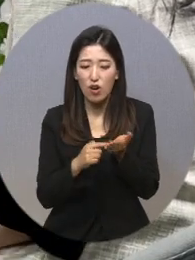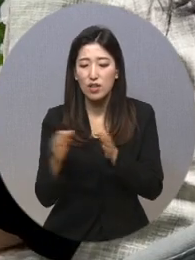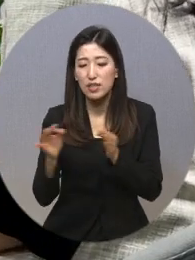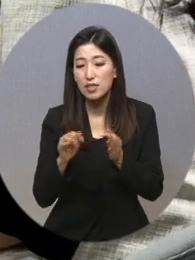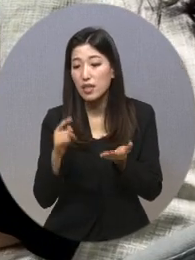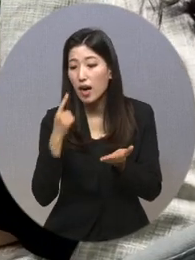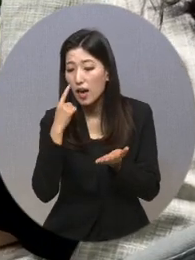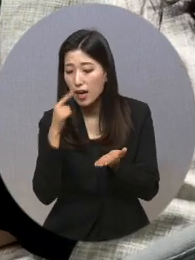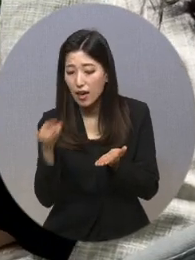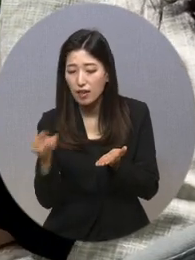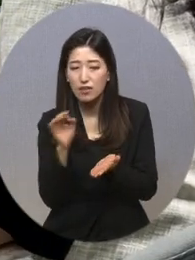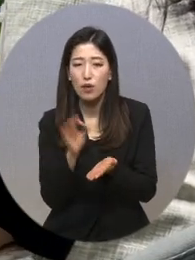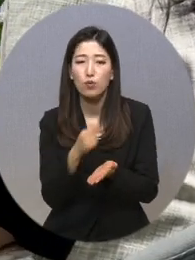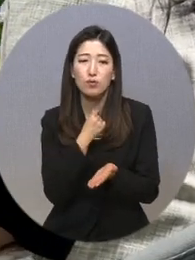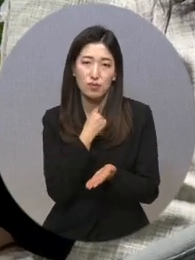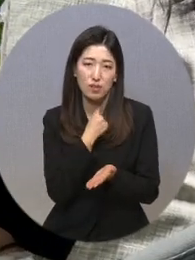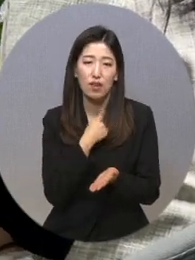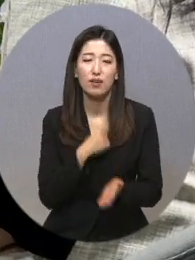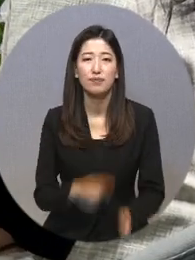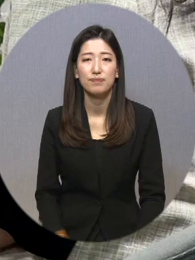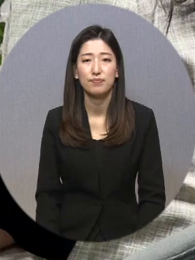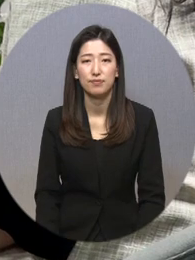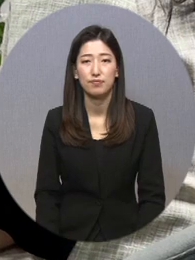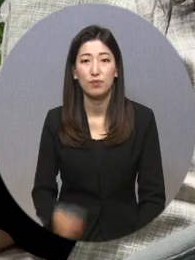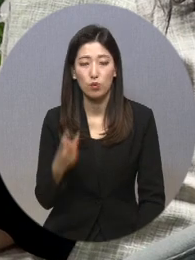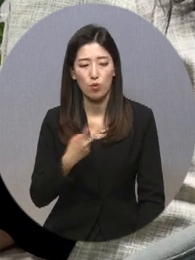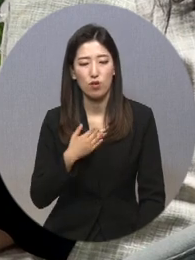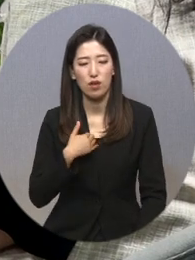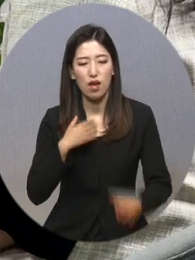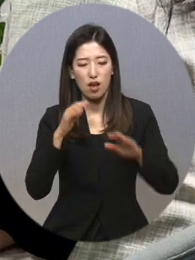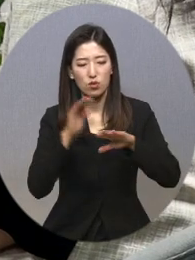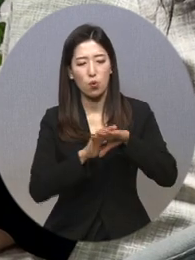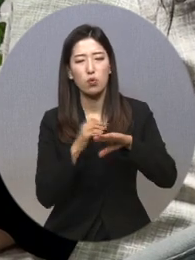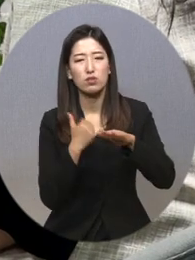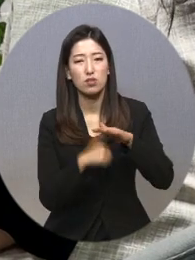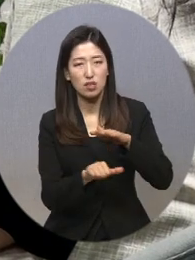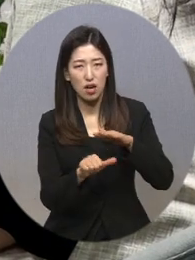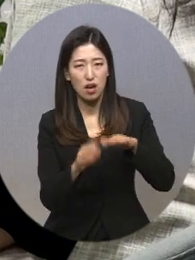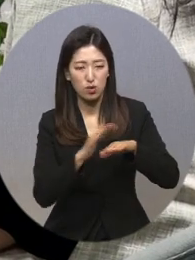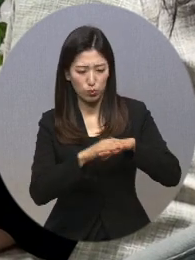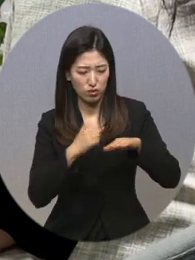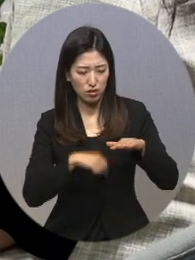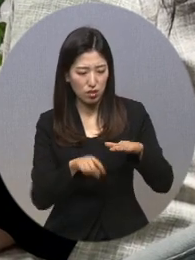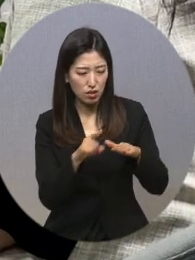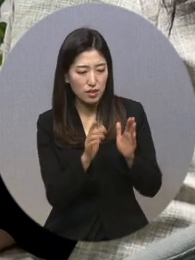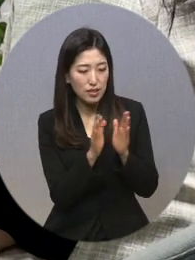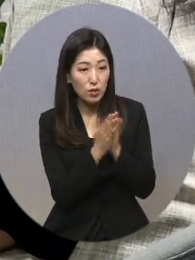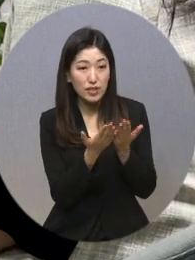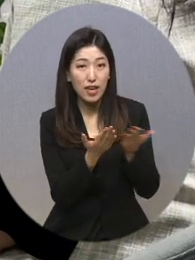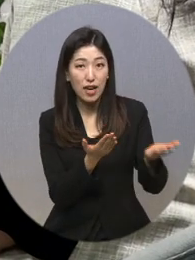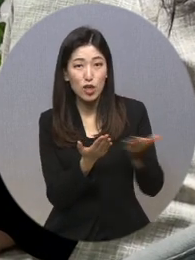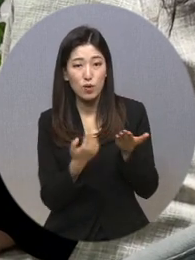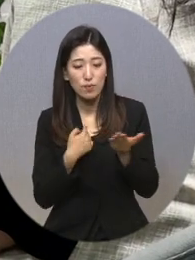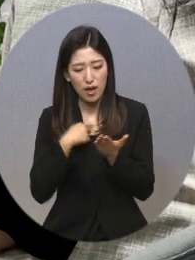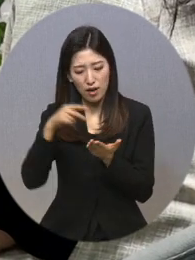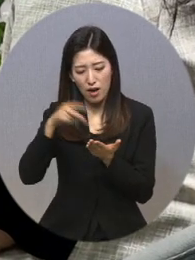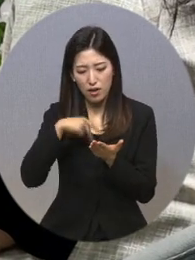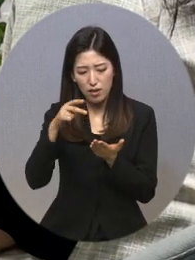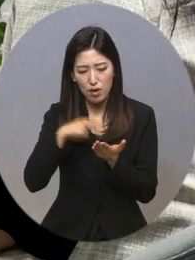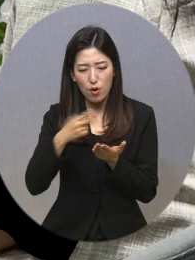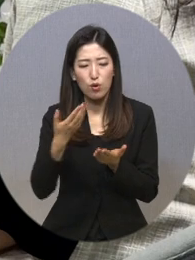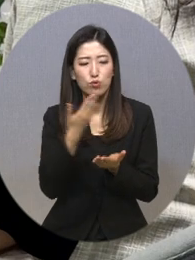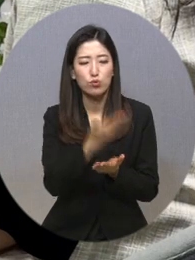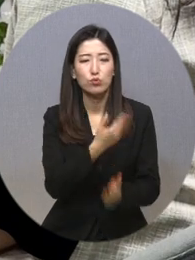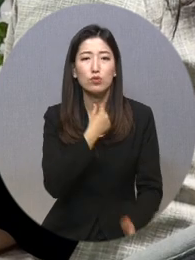책을 읽어달라고 할 때 쫓아버리지 않고 그 아이한테 책을 읽어주고 싶다라고 그러한 이야기를 들을 때